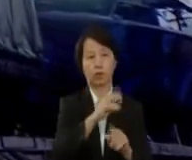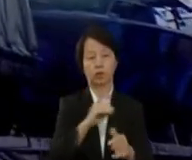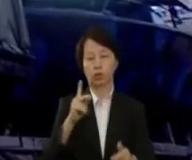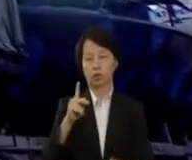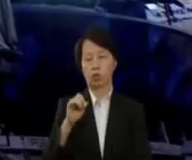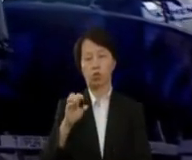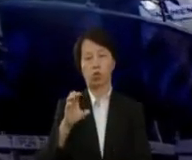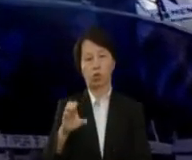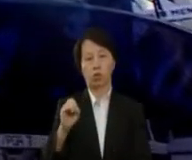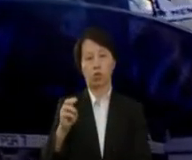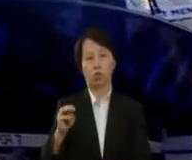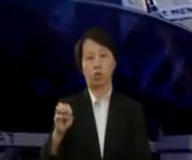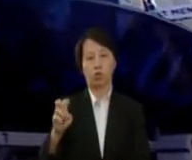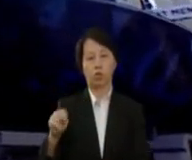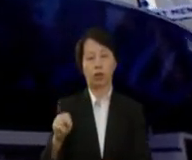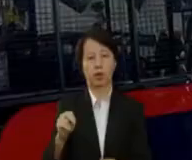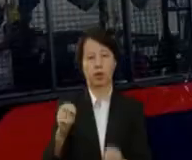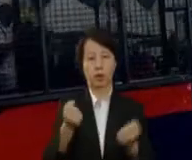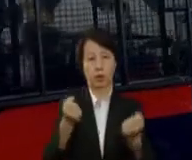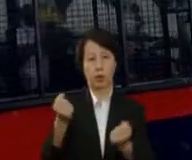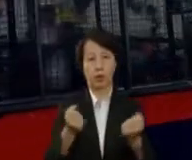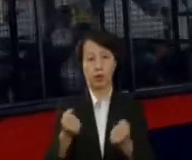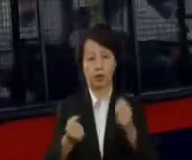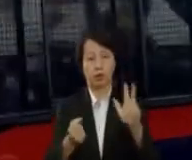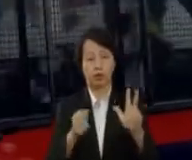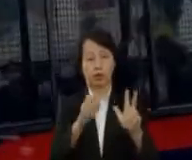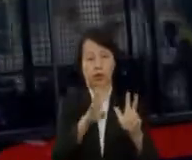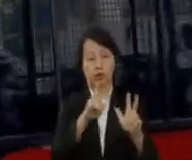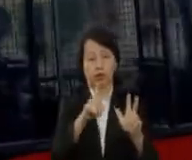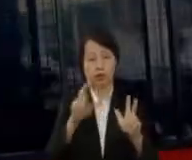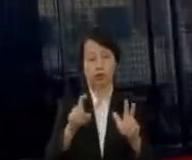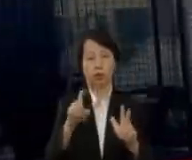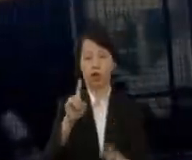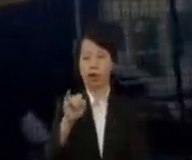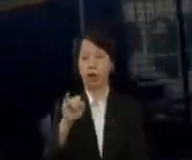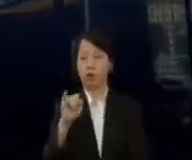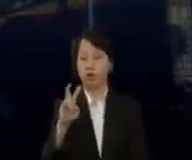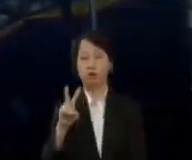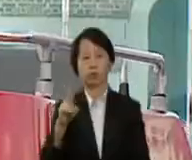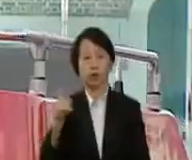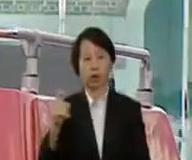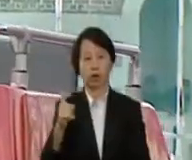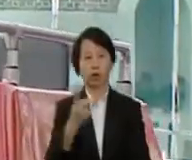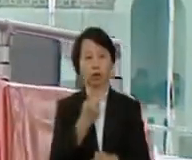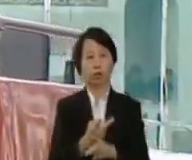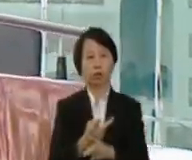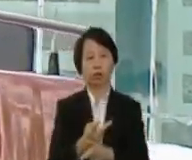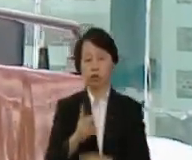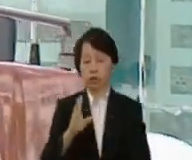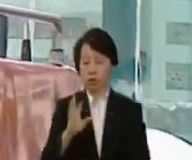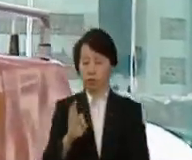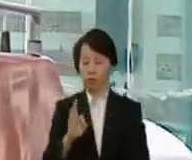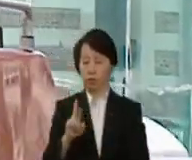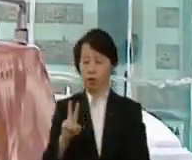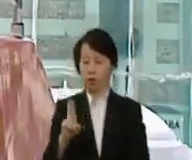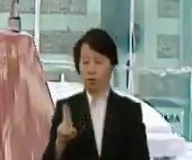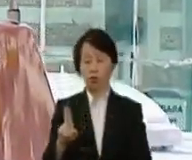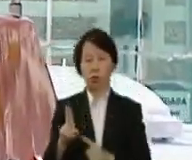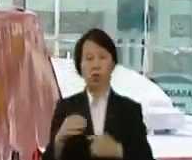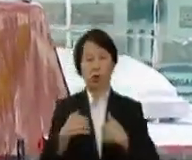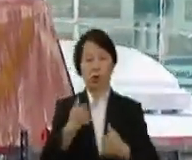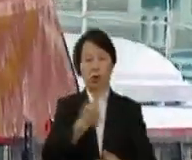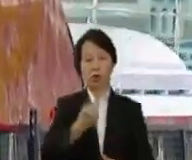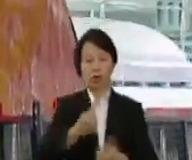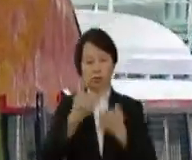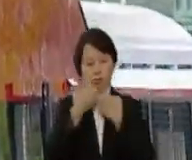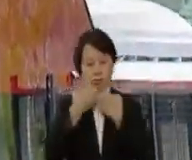and Command Vehicle Scania K410 IBX digunakan oleh pasukan simpanan persekutuan yang dilengkapi